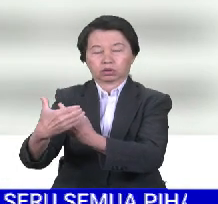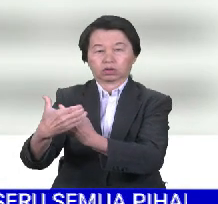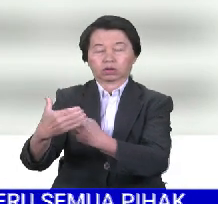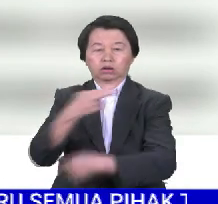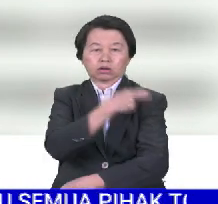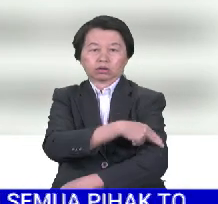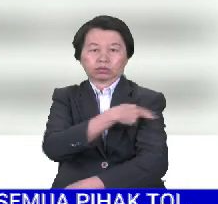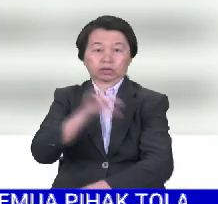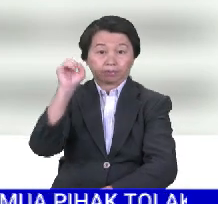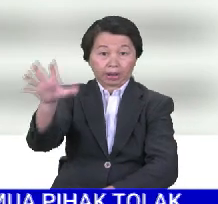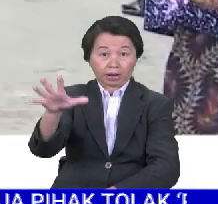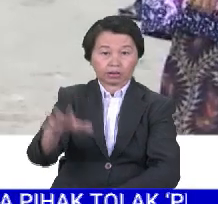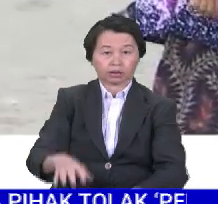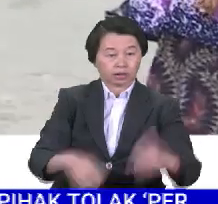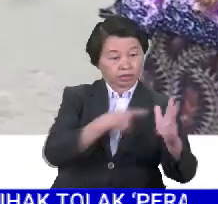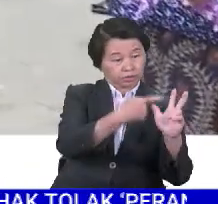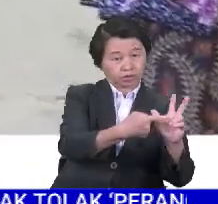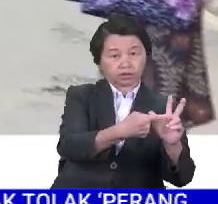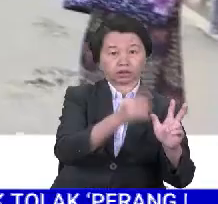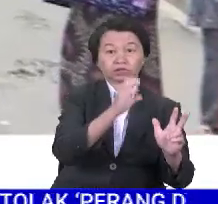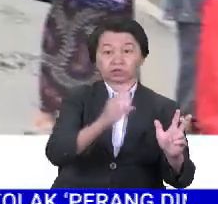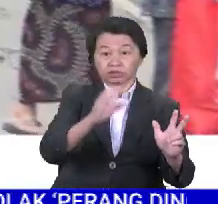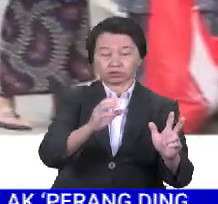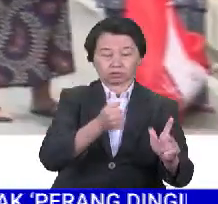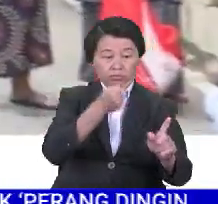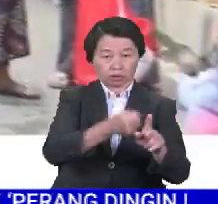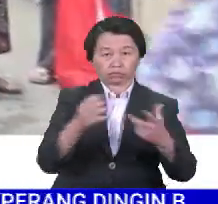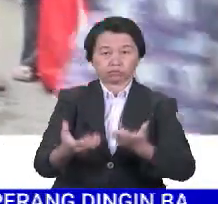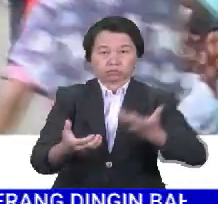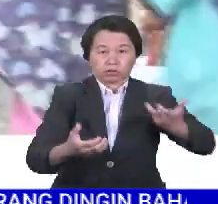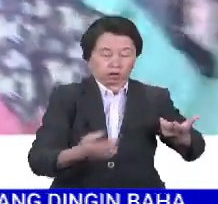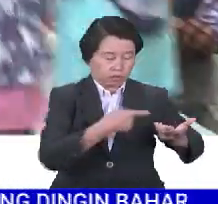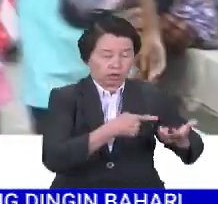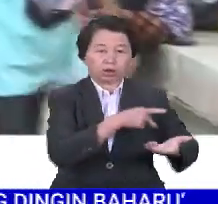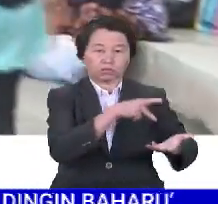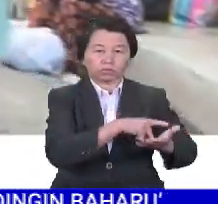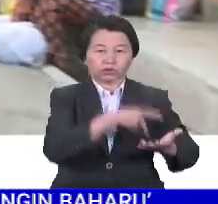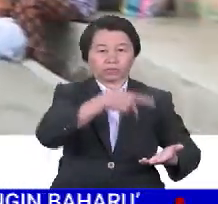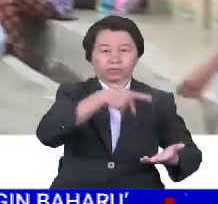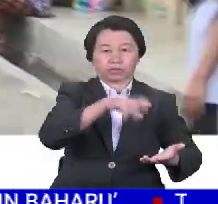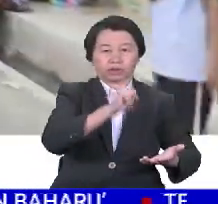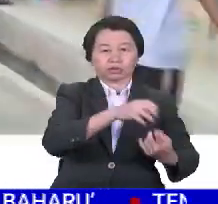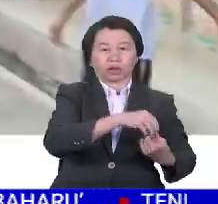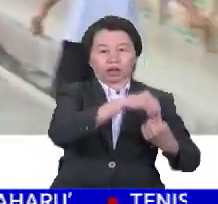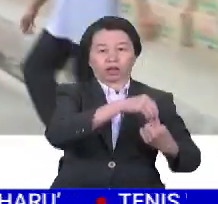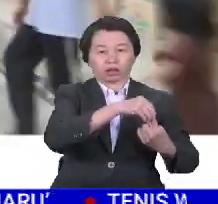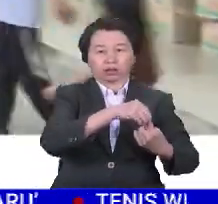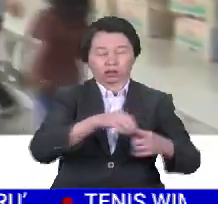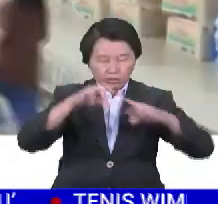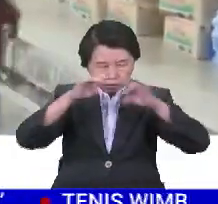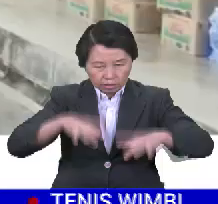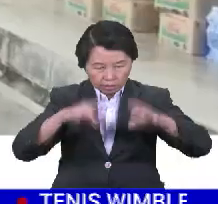Baling. Tiga kontak rapat dikenal pasti dan telah diasingkan di Pusat Pemindahan Sementara PPS khas. Hasil